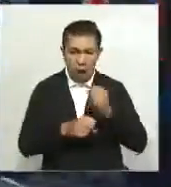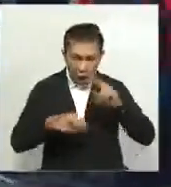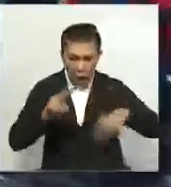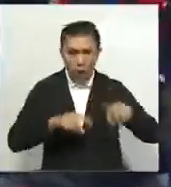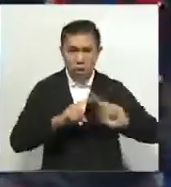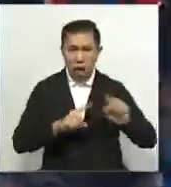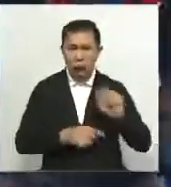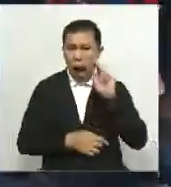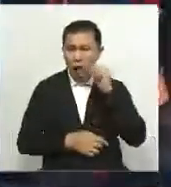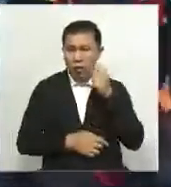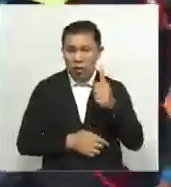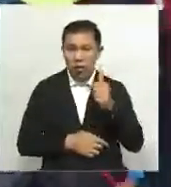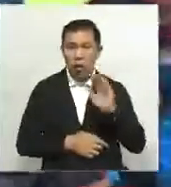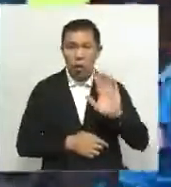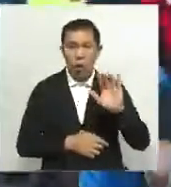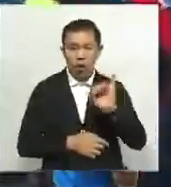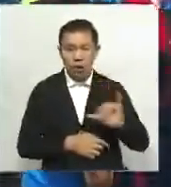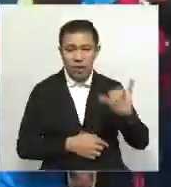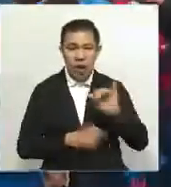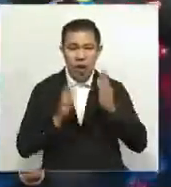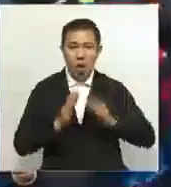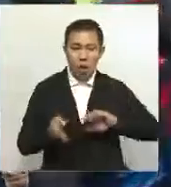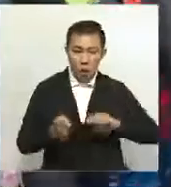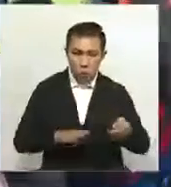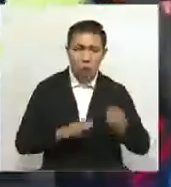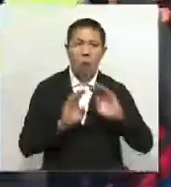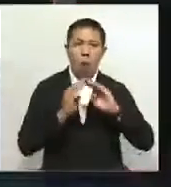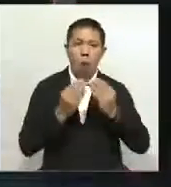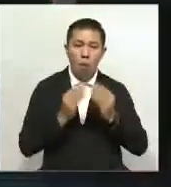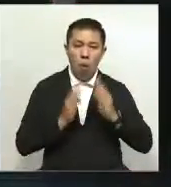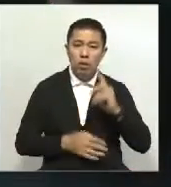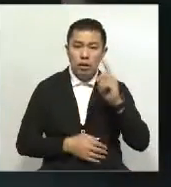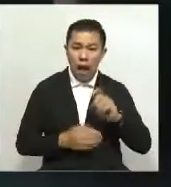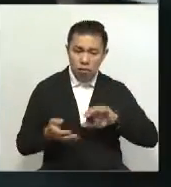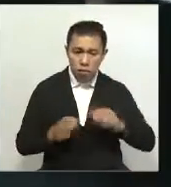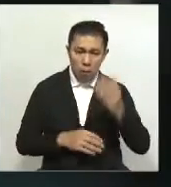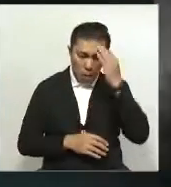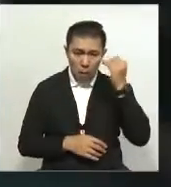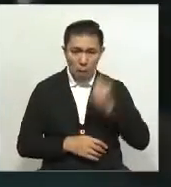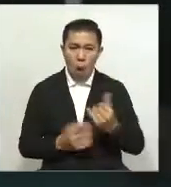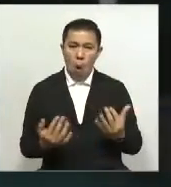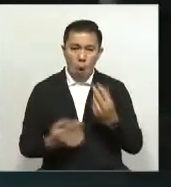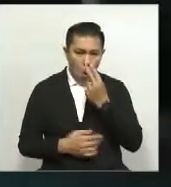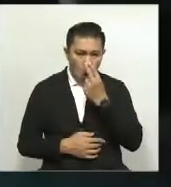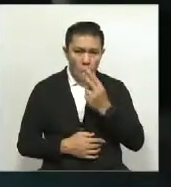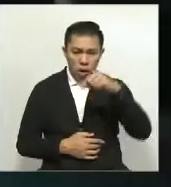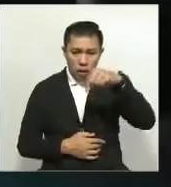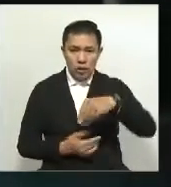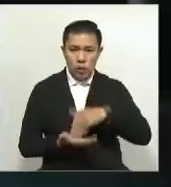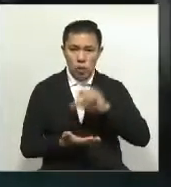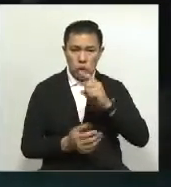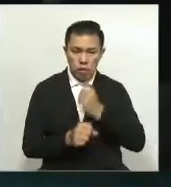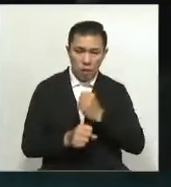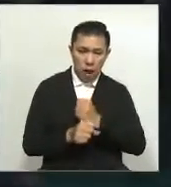ไม่ใช่ข่าวดีนักของญาติผู้เสียชีวิตหรือว่าครอบครัวของผู้เสียชีวิตที่มารอดูเหตุการณ์อยู่ที่ศูนย์ราชการ